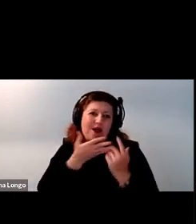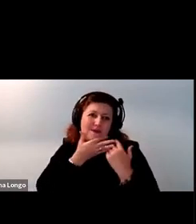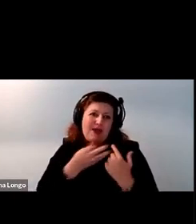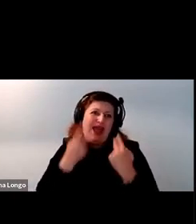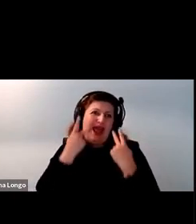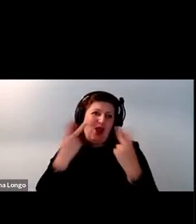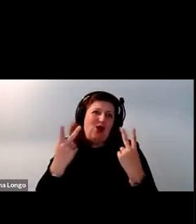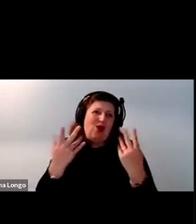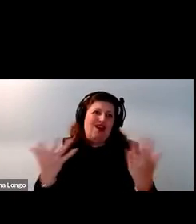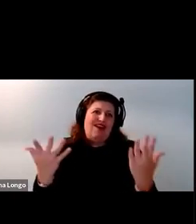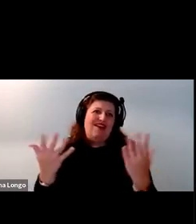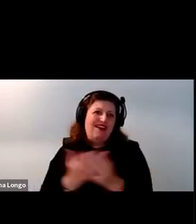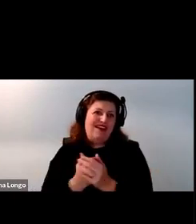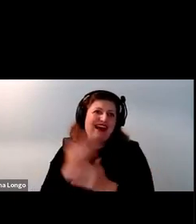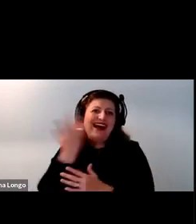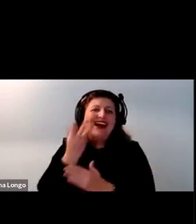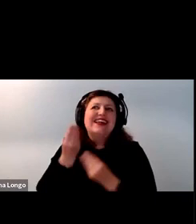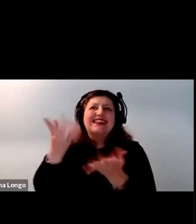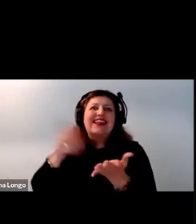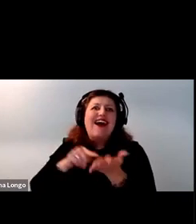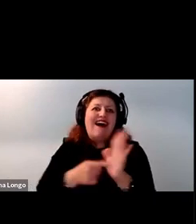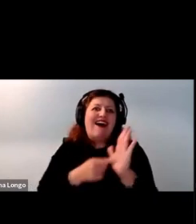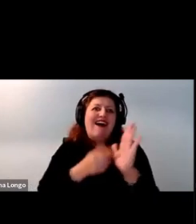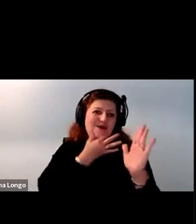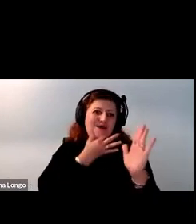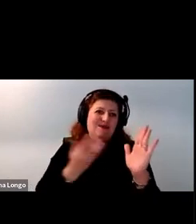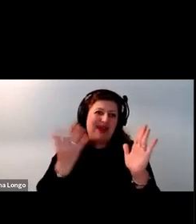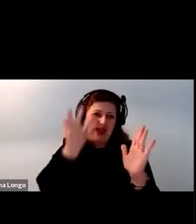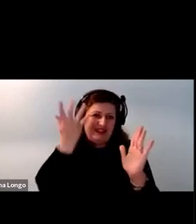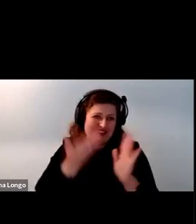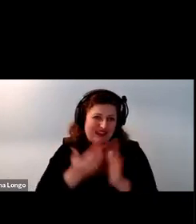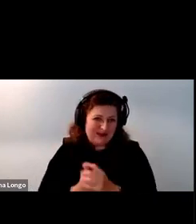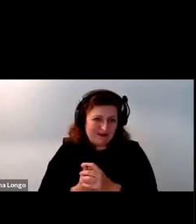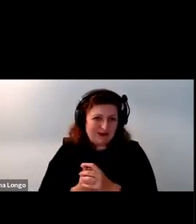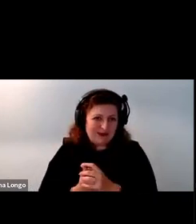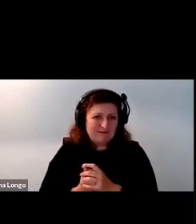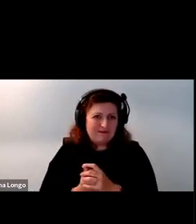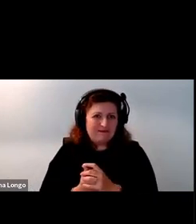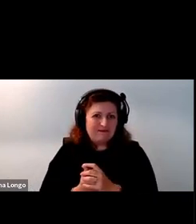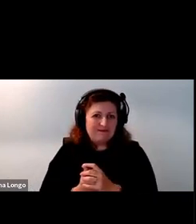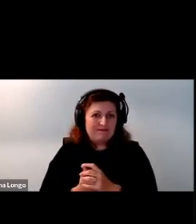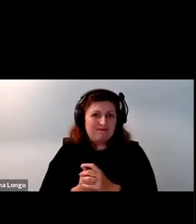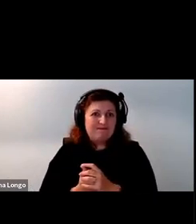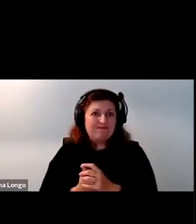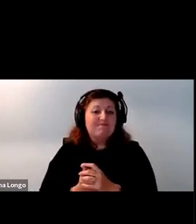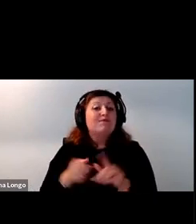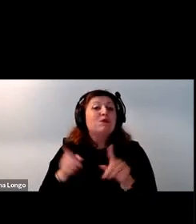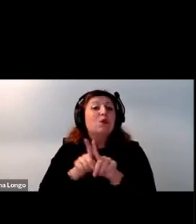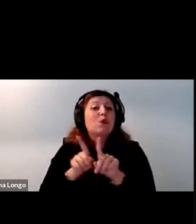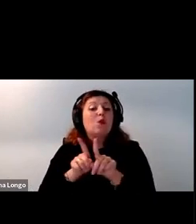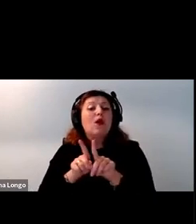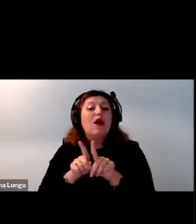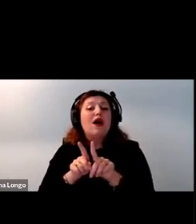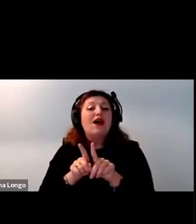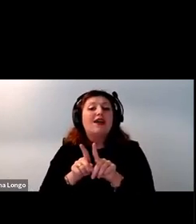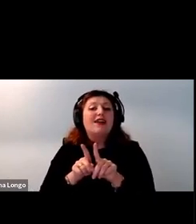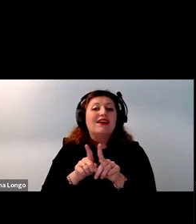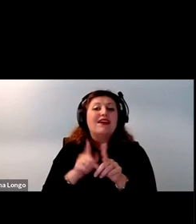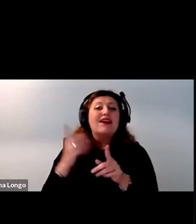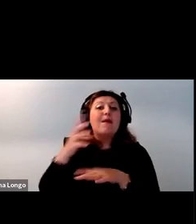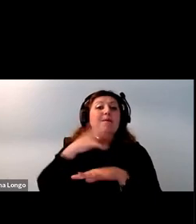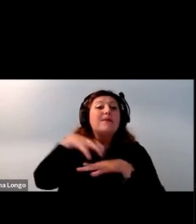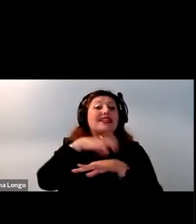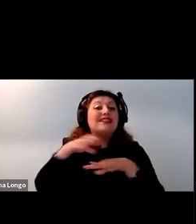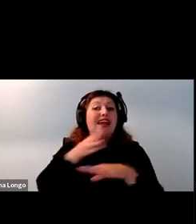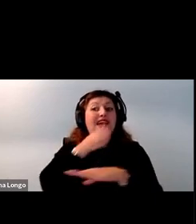come esempio, perché succede spesso che ora quando i ministeri da Dodoma vengono e si vanno nelle